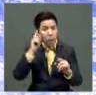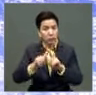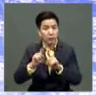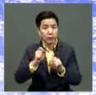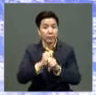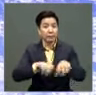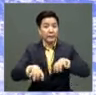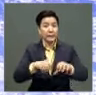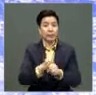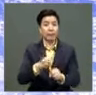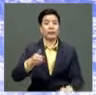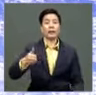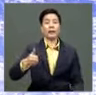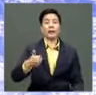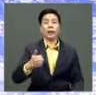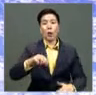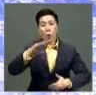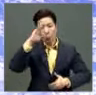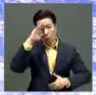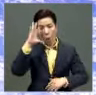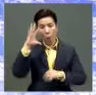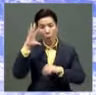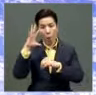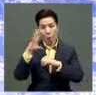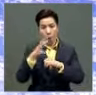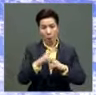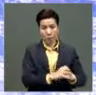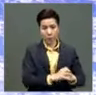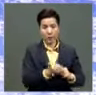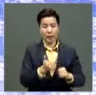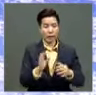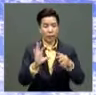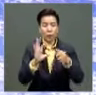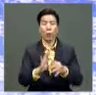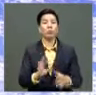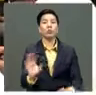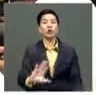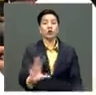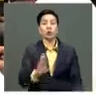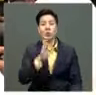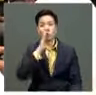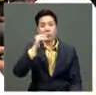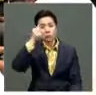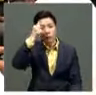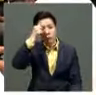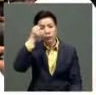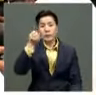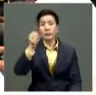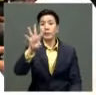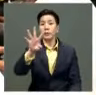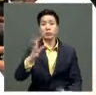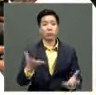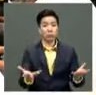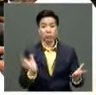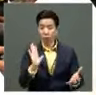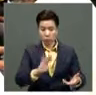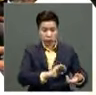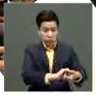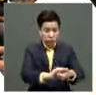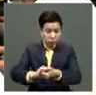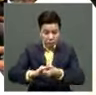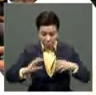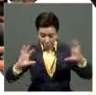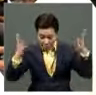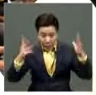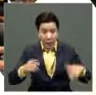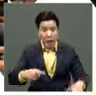ให้การควบคุมโรคเกิดขึ้นได้ก็คงไม่จำเป็นต้องล็อกดาวน์แต่ถ้า14วันนี้ไม่ได้รับความร่วมมือนะครับ